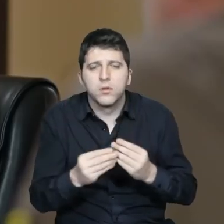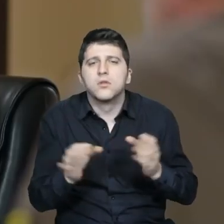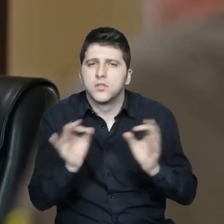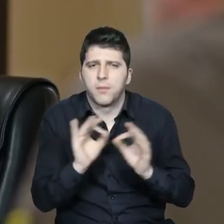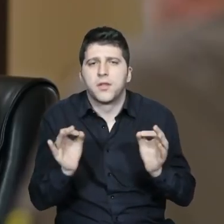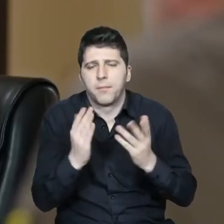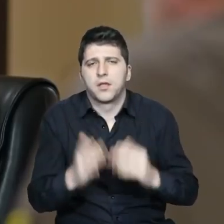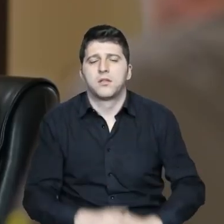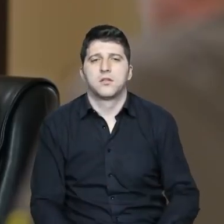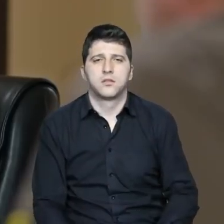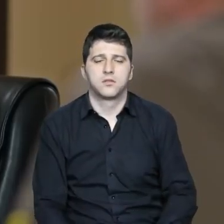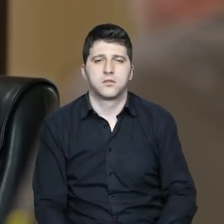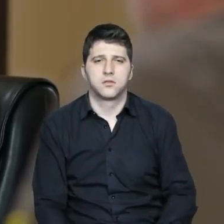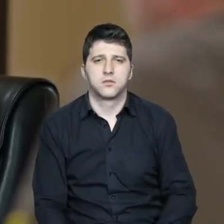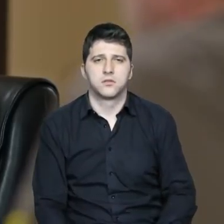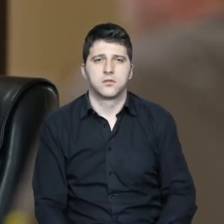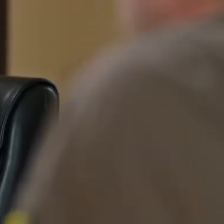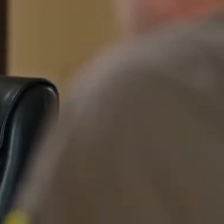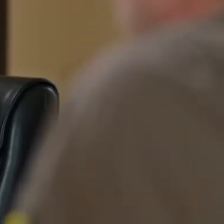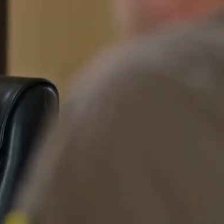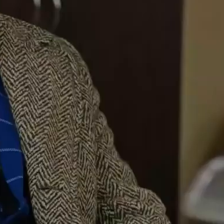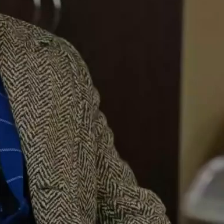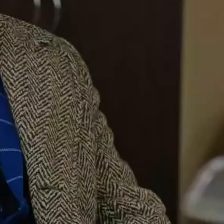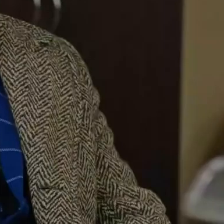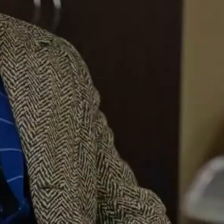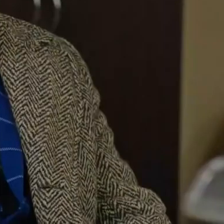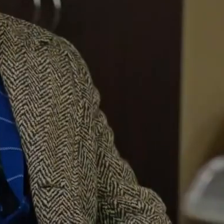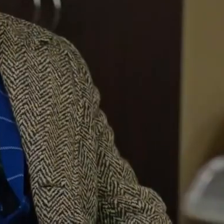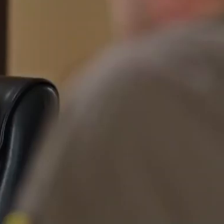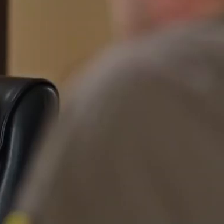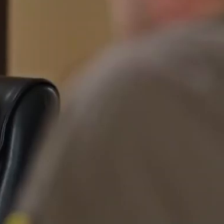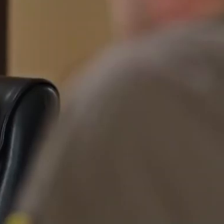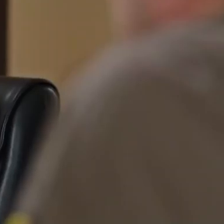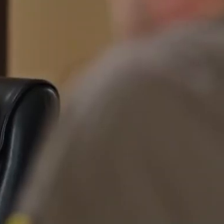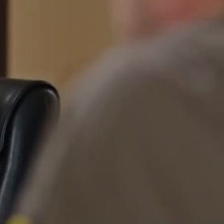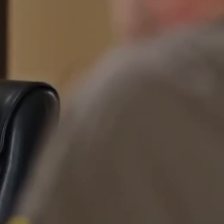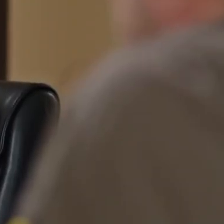Tabii tabii. Alev sevinçle Yaşar'a bakıp gülümsedi, düşünüyor.